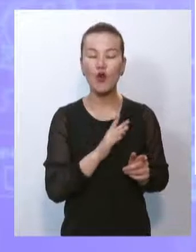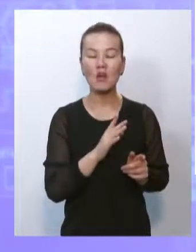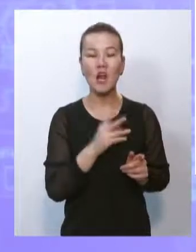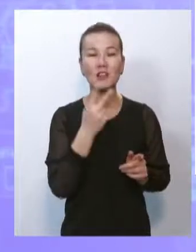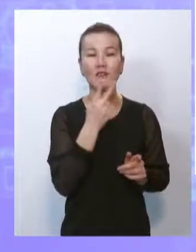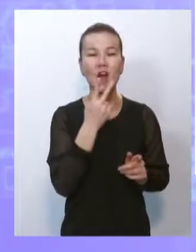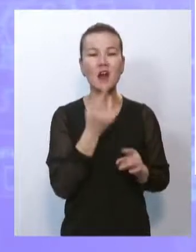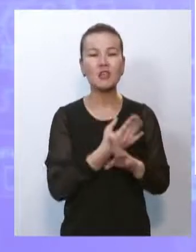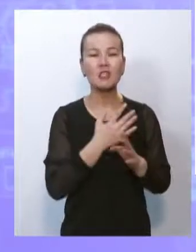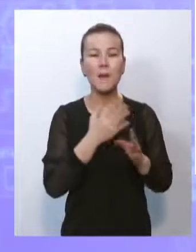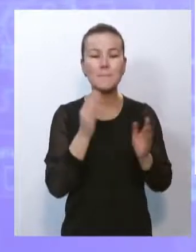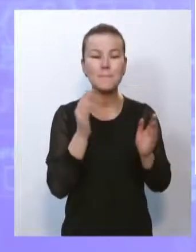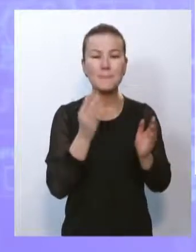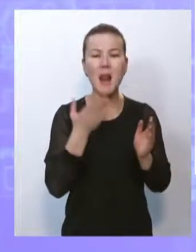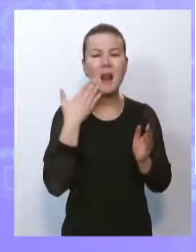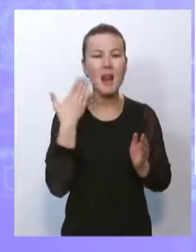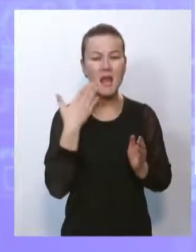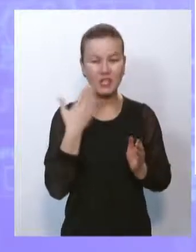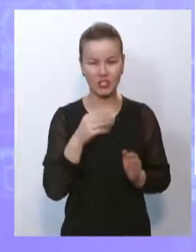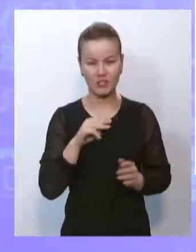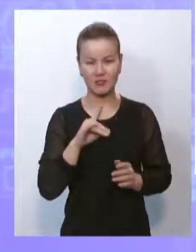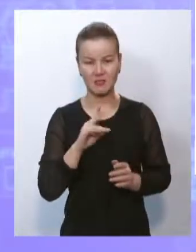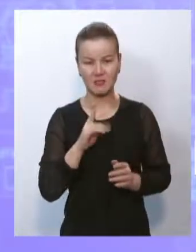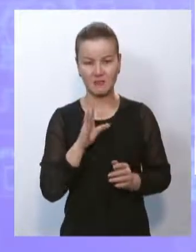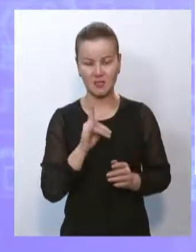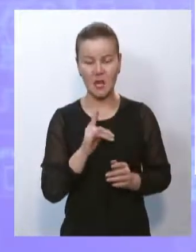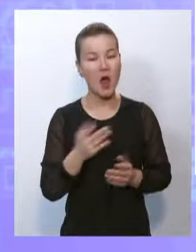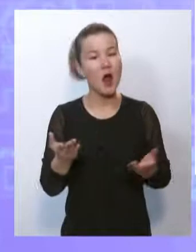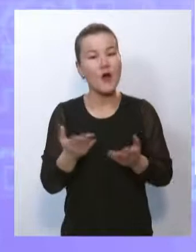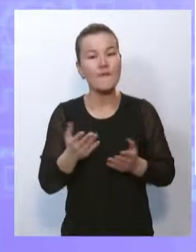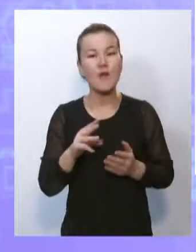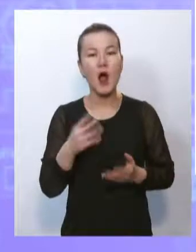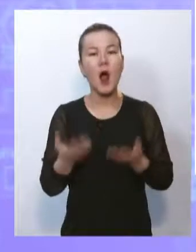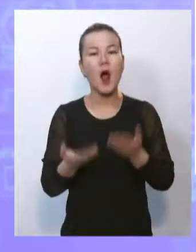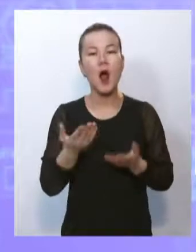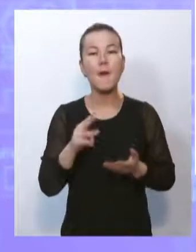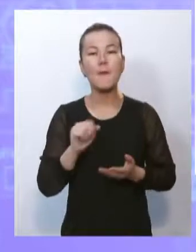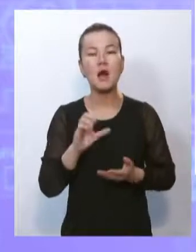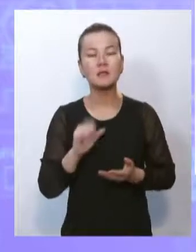тыквы какова масса кабачка